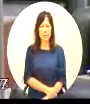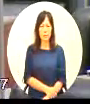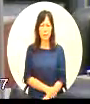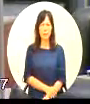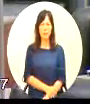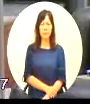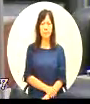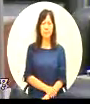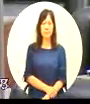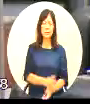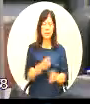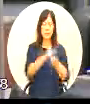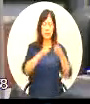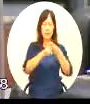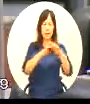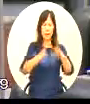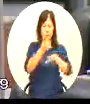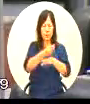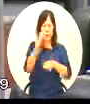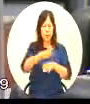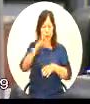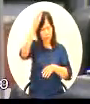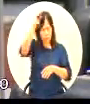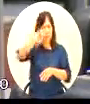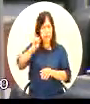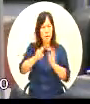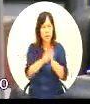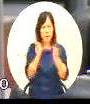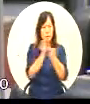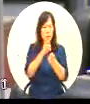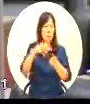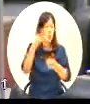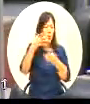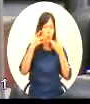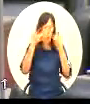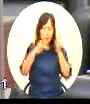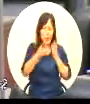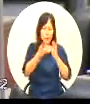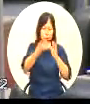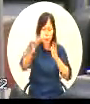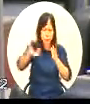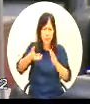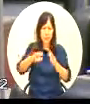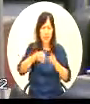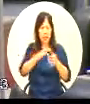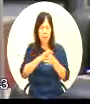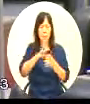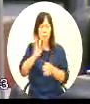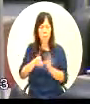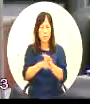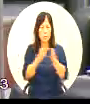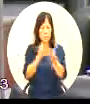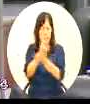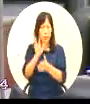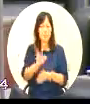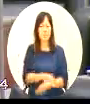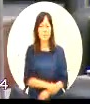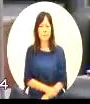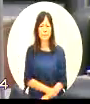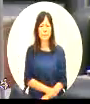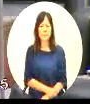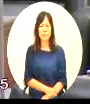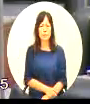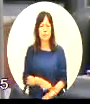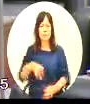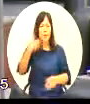谢谢主席，谢谢高议员对果菜市场迁建的关心啊。在这里跟高研报告一下，那么我